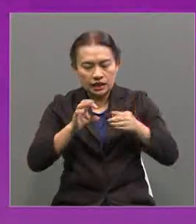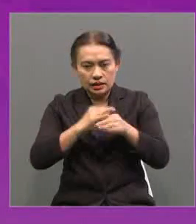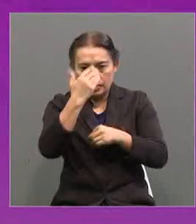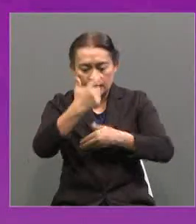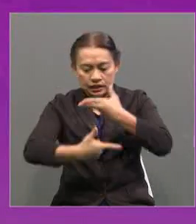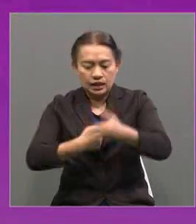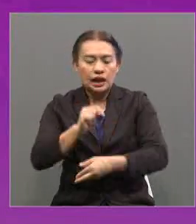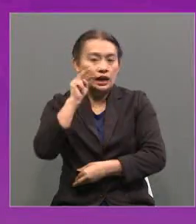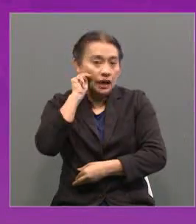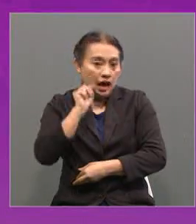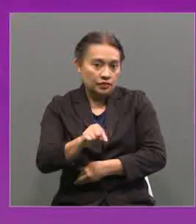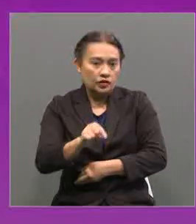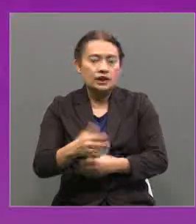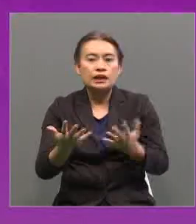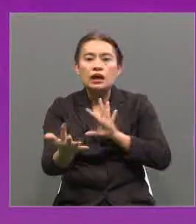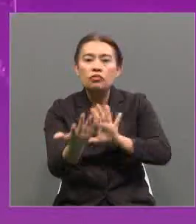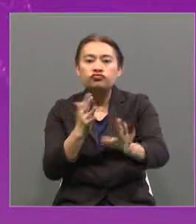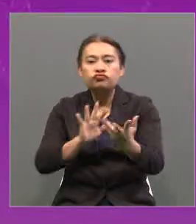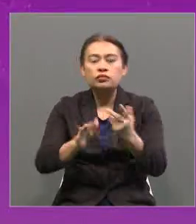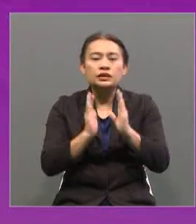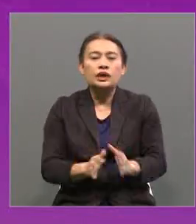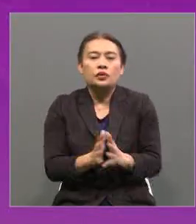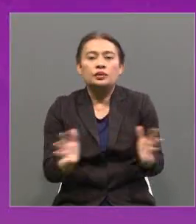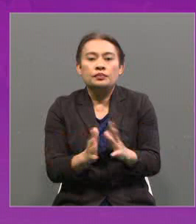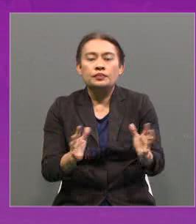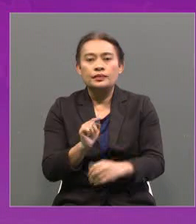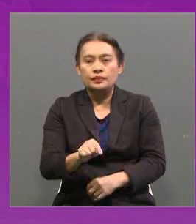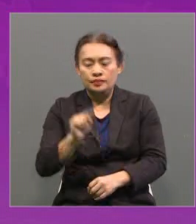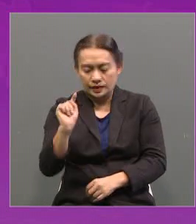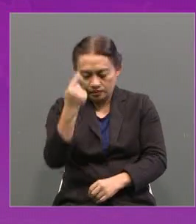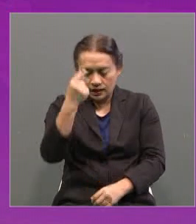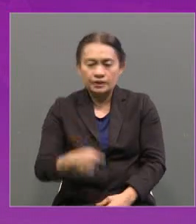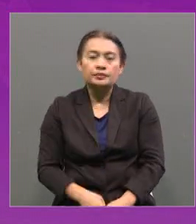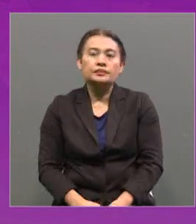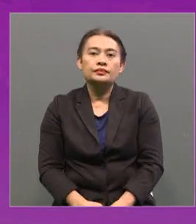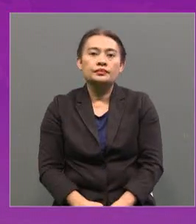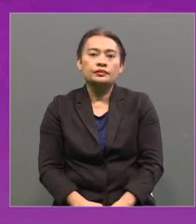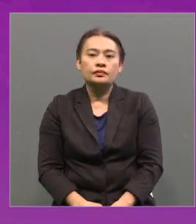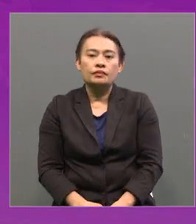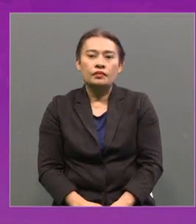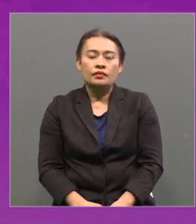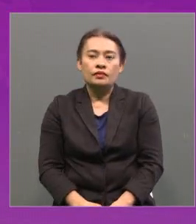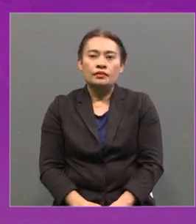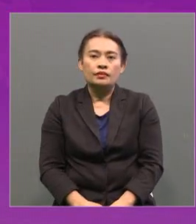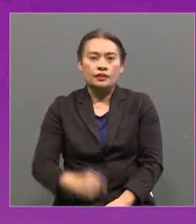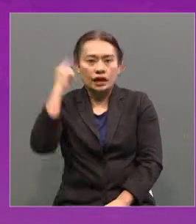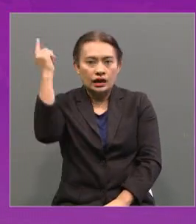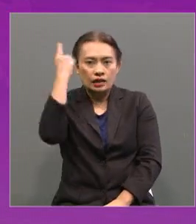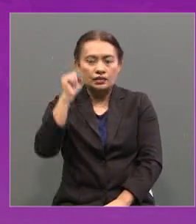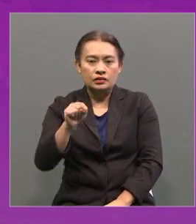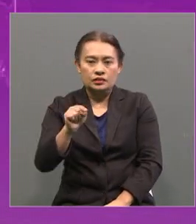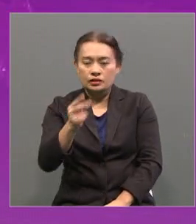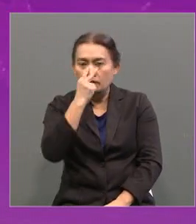น้ำตรงนี้จะกลับมามีชีวิตชีวาอีกครั้งแล้วชวนคุณผู้ชมนะครับถ้าหากว่าเป็นคนที่เป็นผู้ประกอบการเกี่ยวกับการท่องเที่ยวนะ